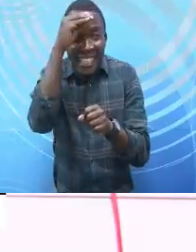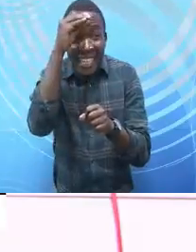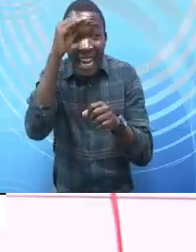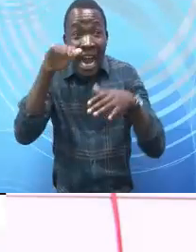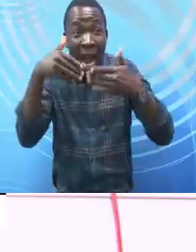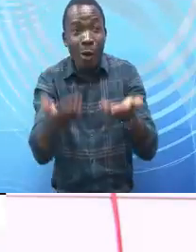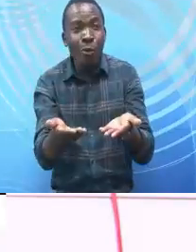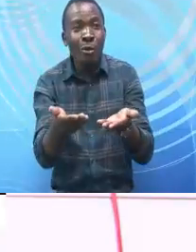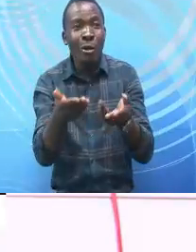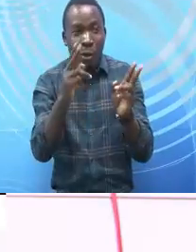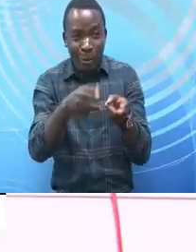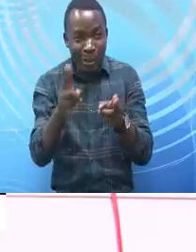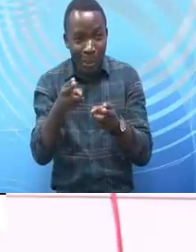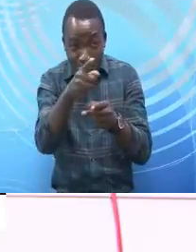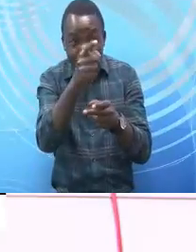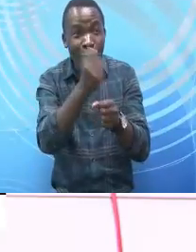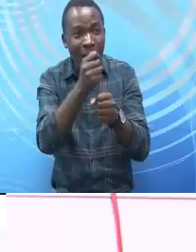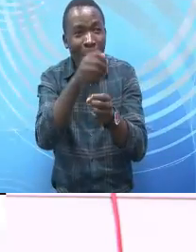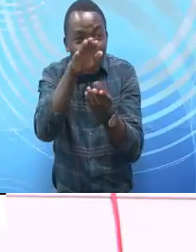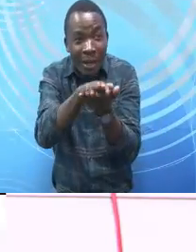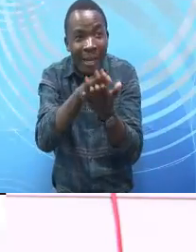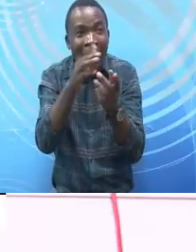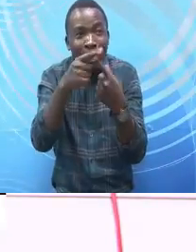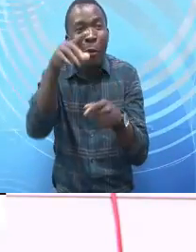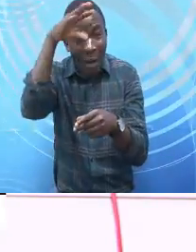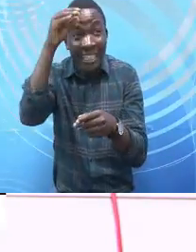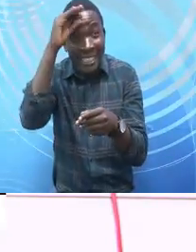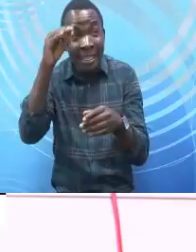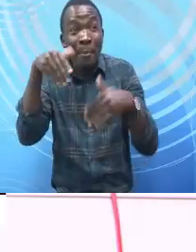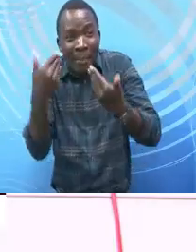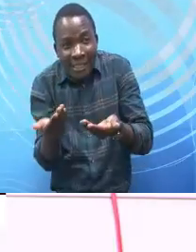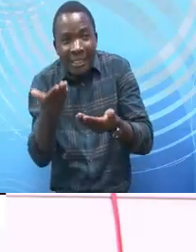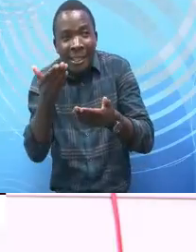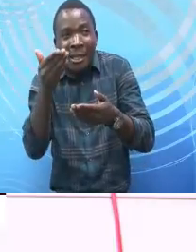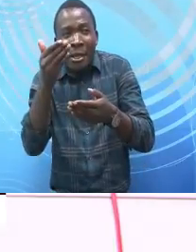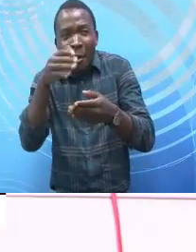biga byose ukora muri bank warize, biga bate bigana n'abandi bigenda bate?